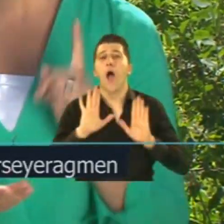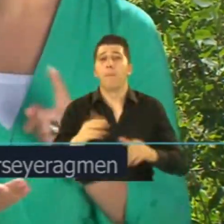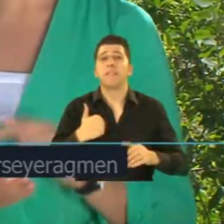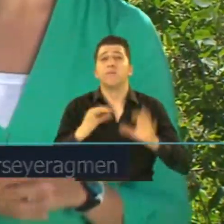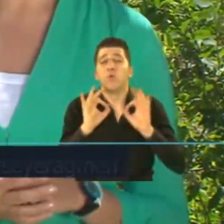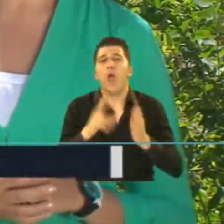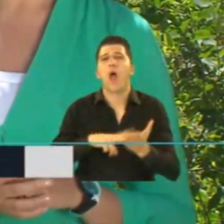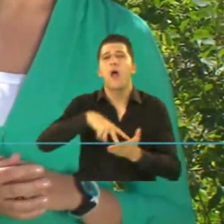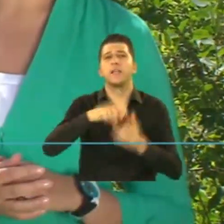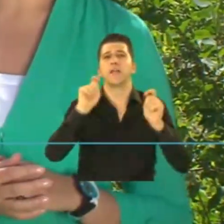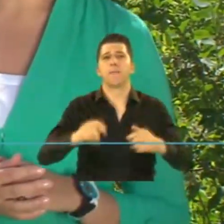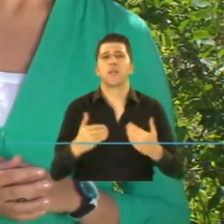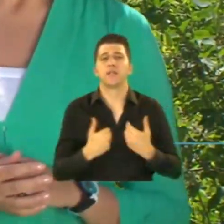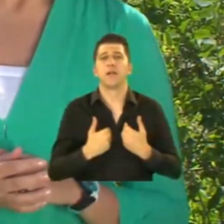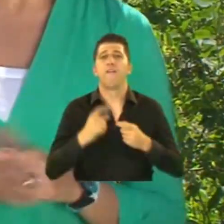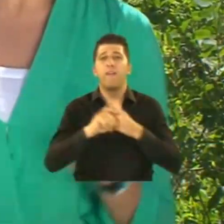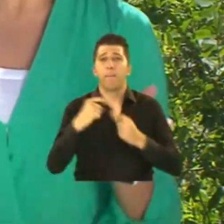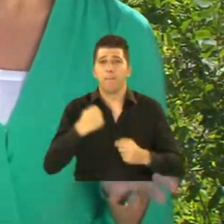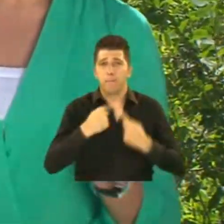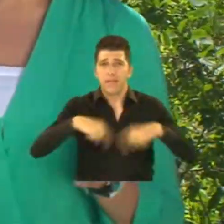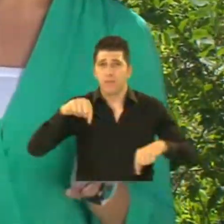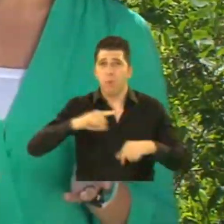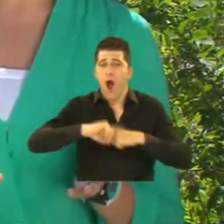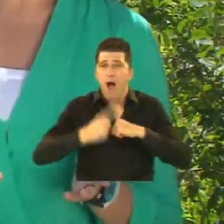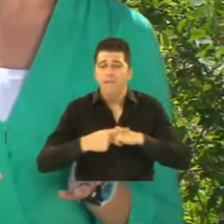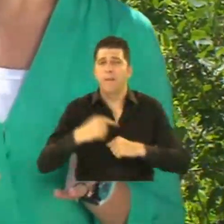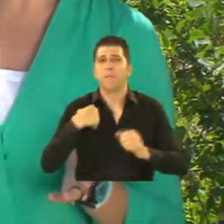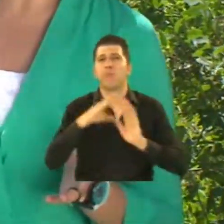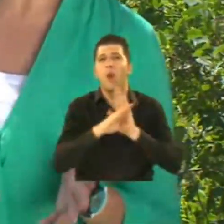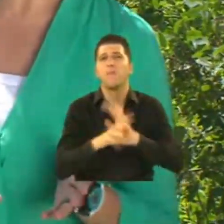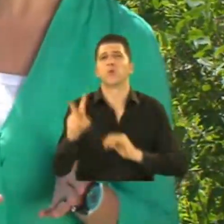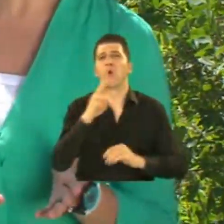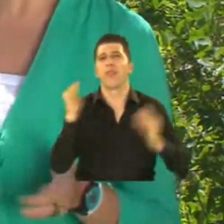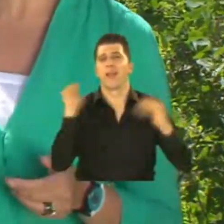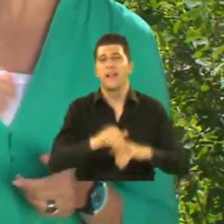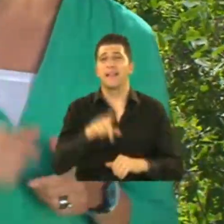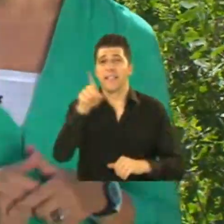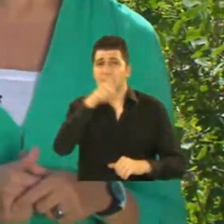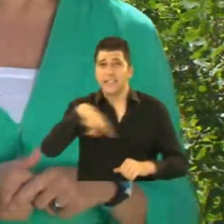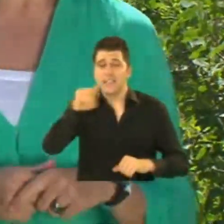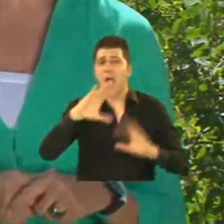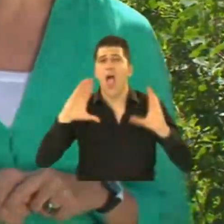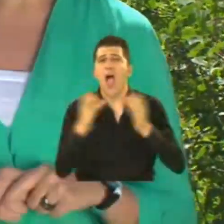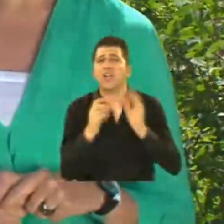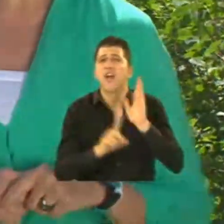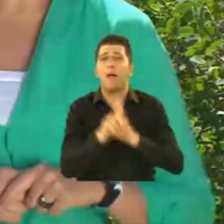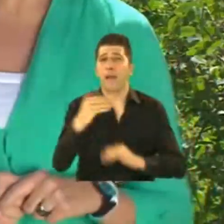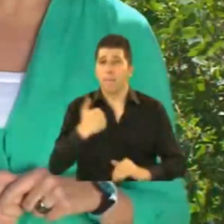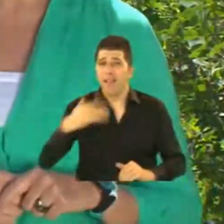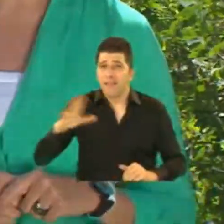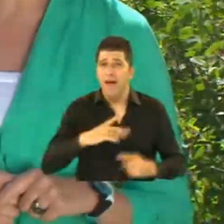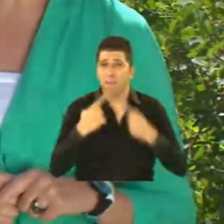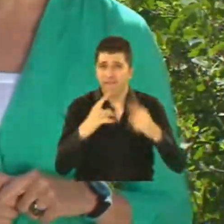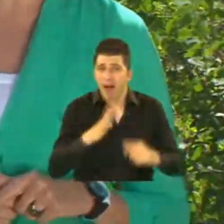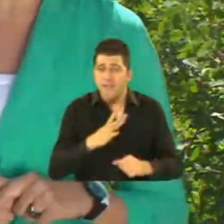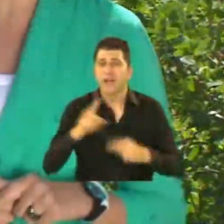biz mutlaka kalkacağız. Ve biz bu haftada programımızın sonuna geldik. Siz de her şeye rağmen ben de